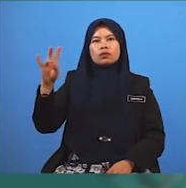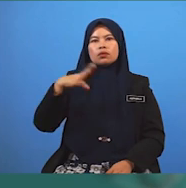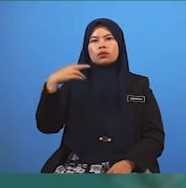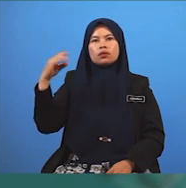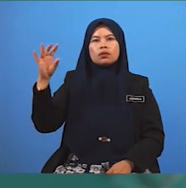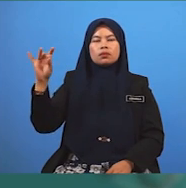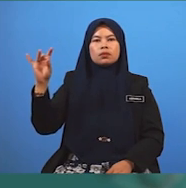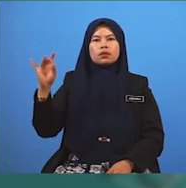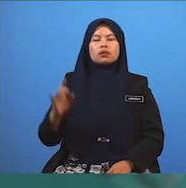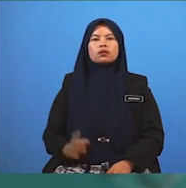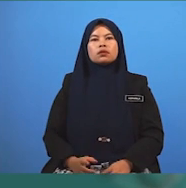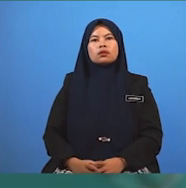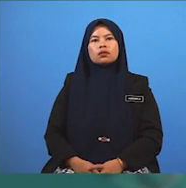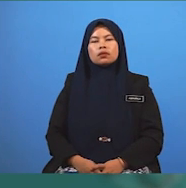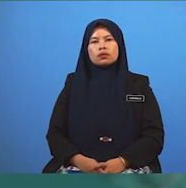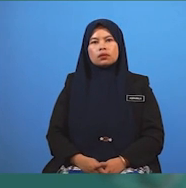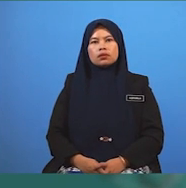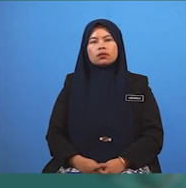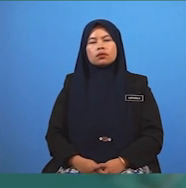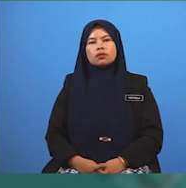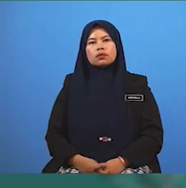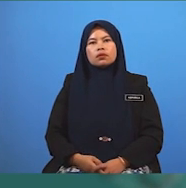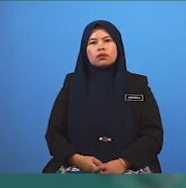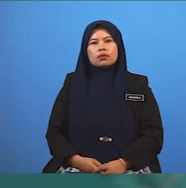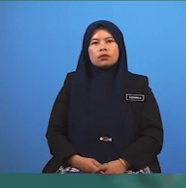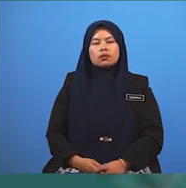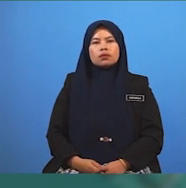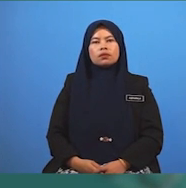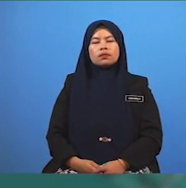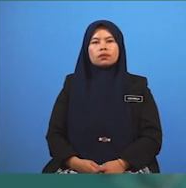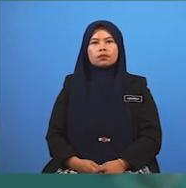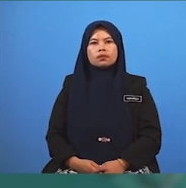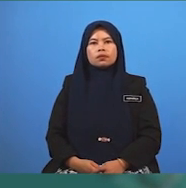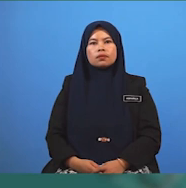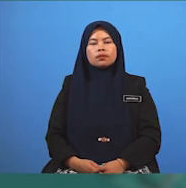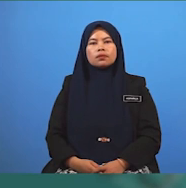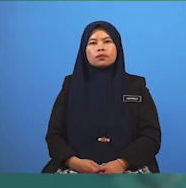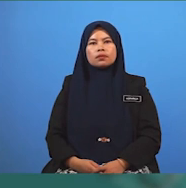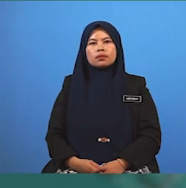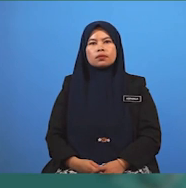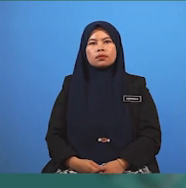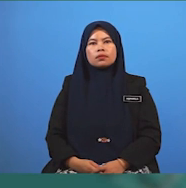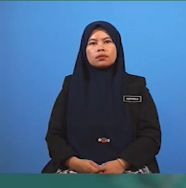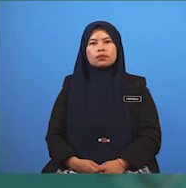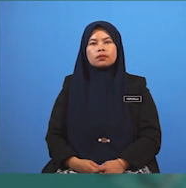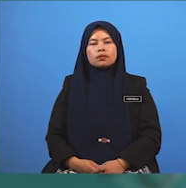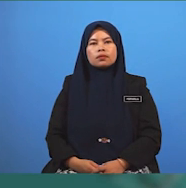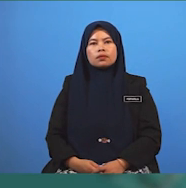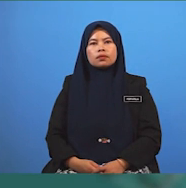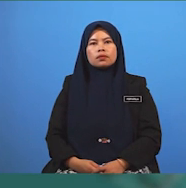mithqala dzarratin khairan yarah. Wa may ya'mal mithqala dzarratin syarran